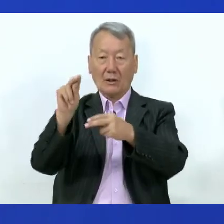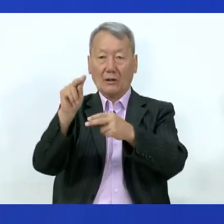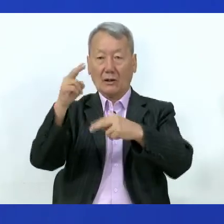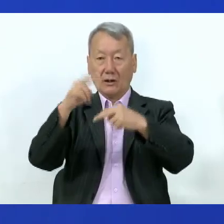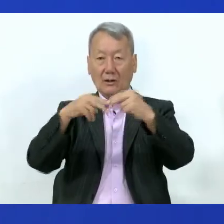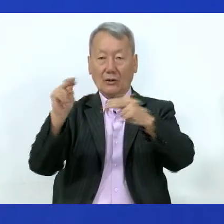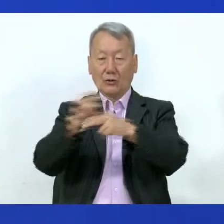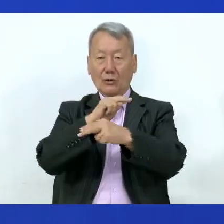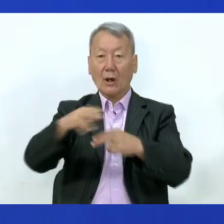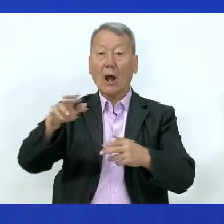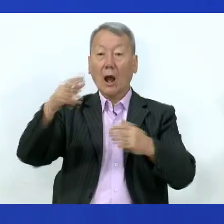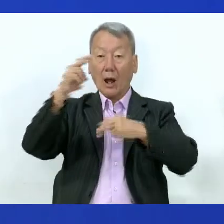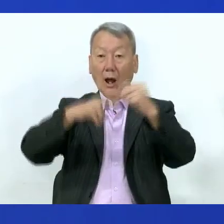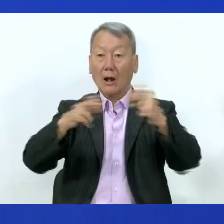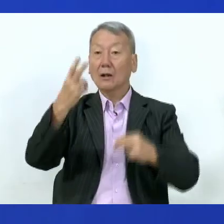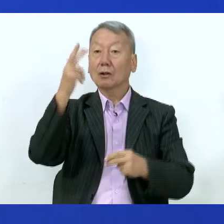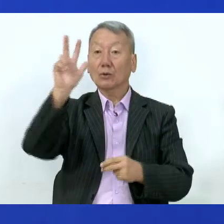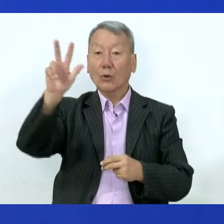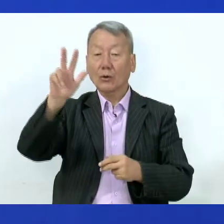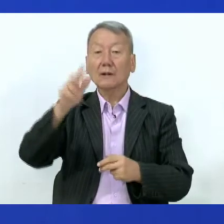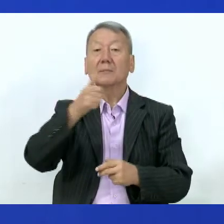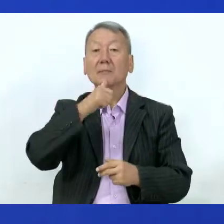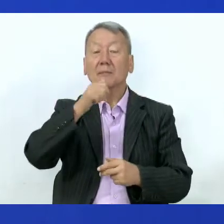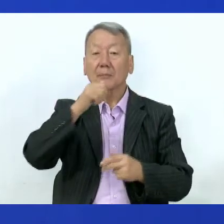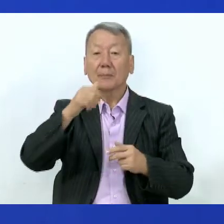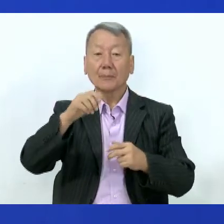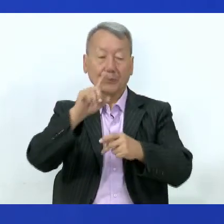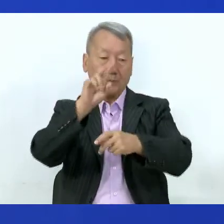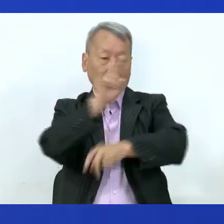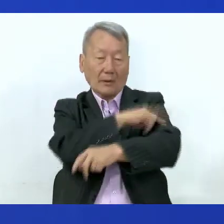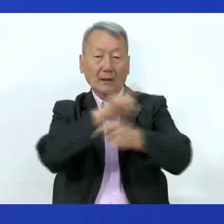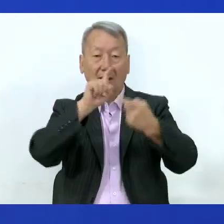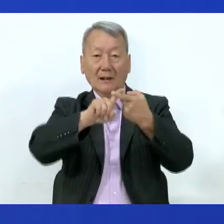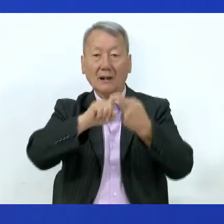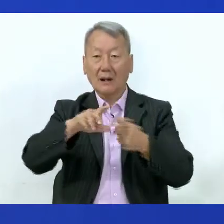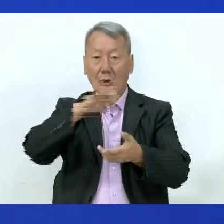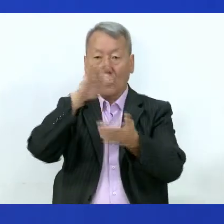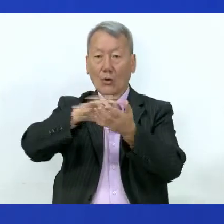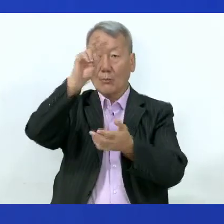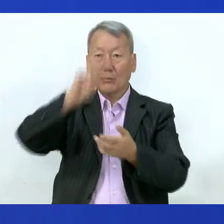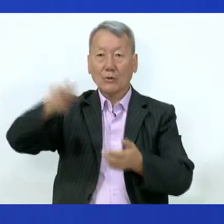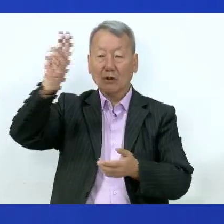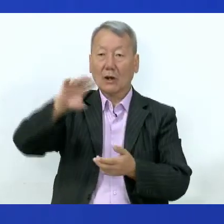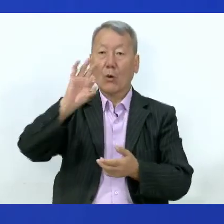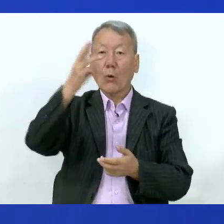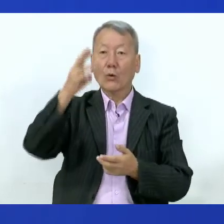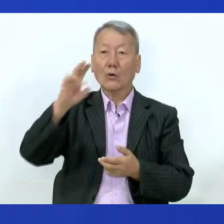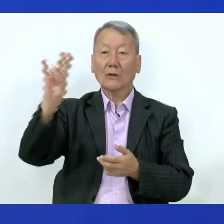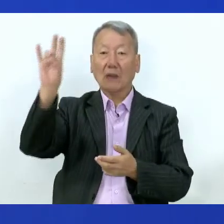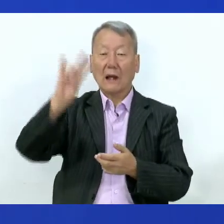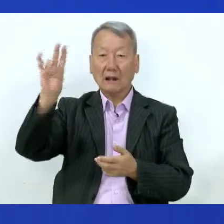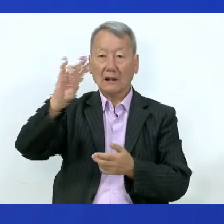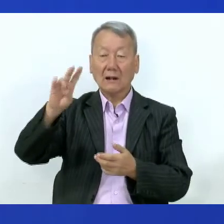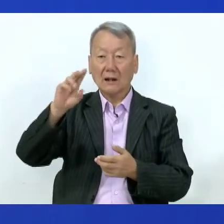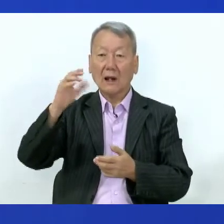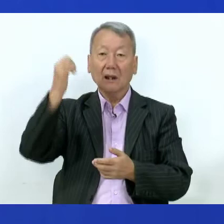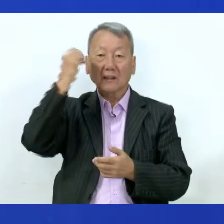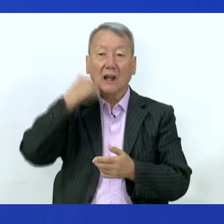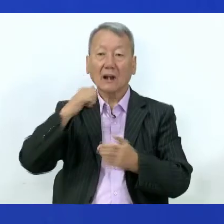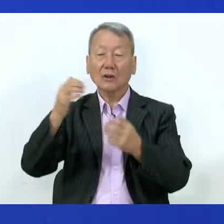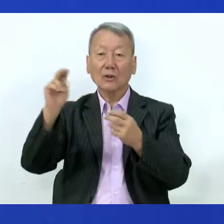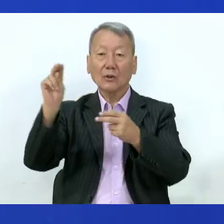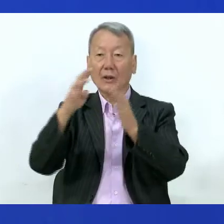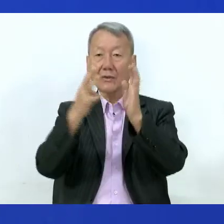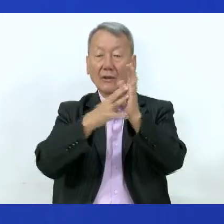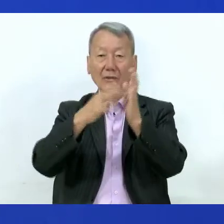Строительство трех экспериментальных инфекционных больниц в городах Бишкай-Кош, Нарын и капитальный ремонт